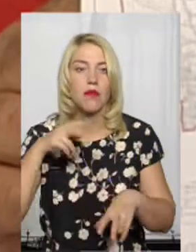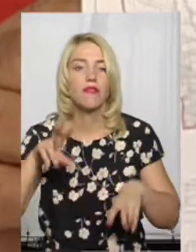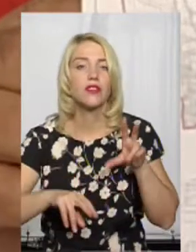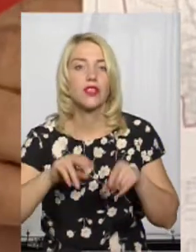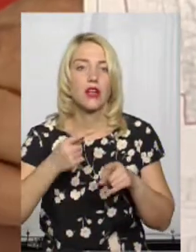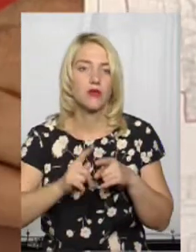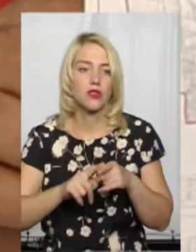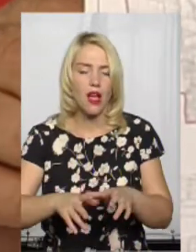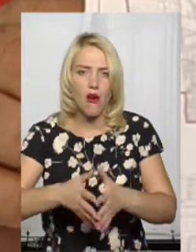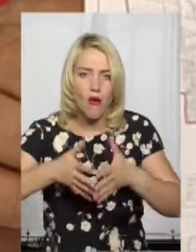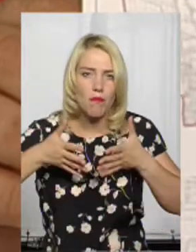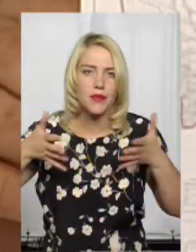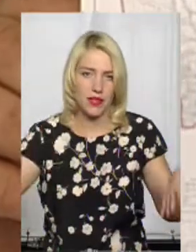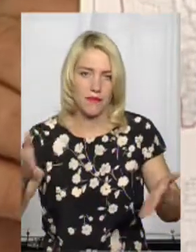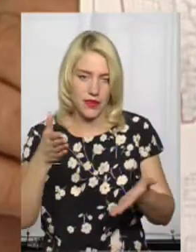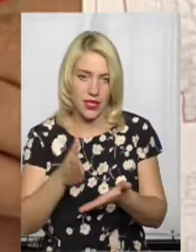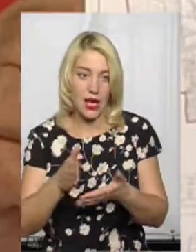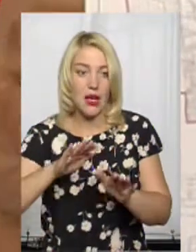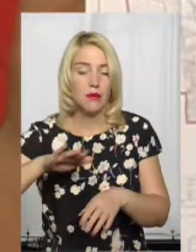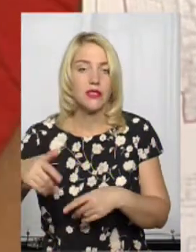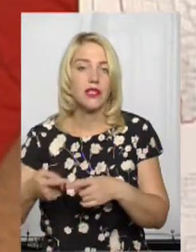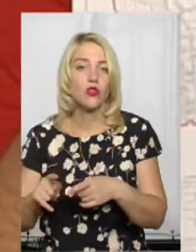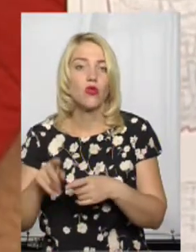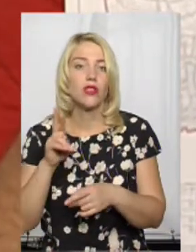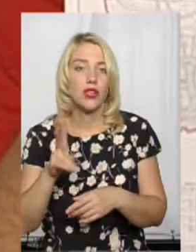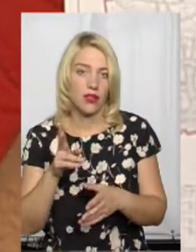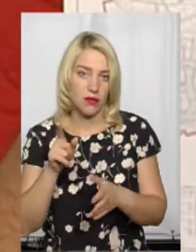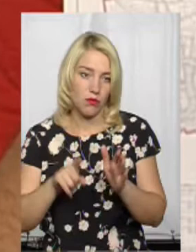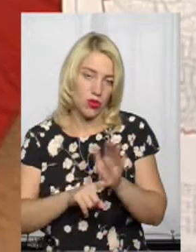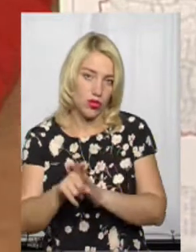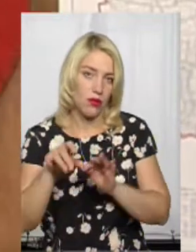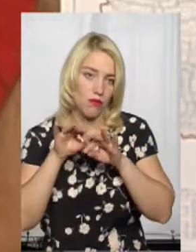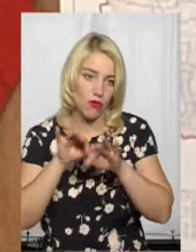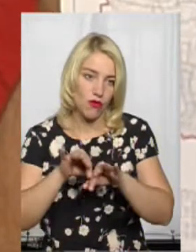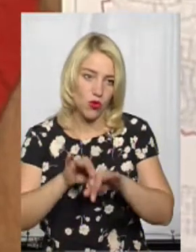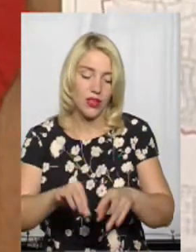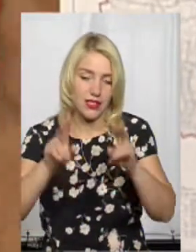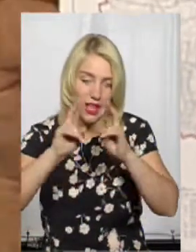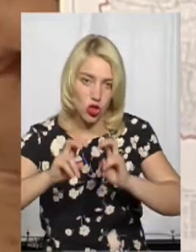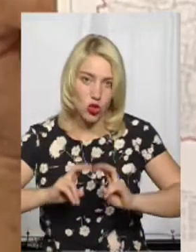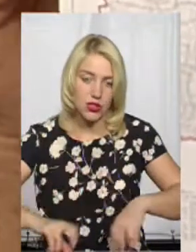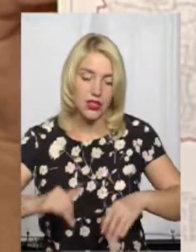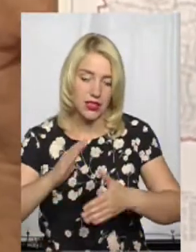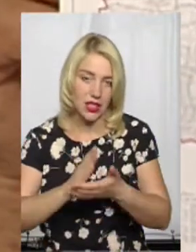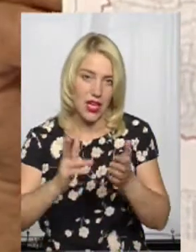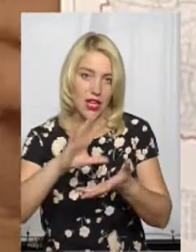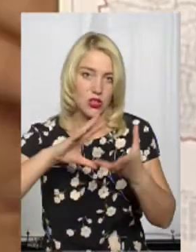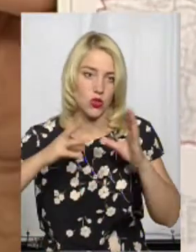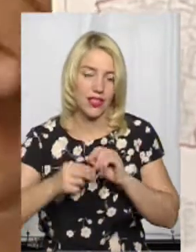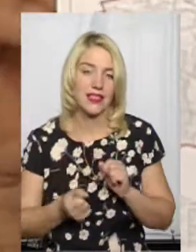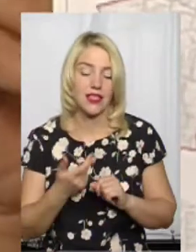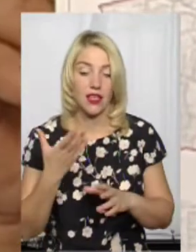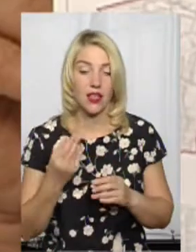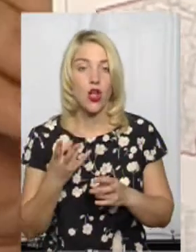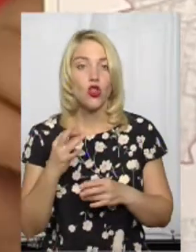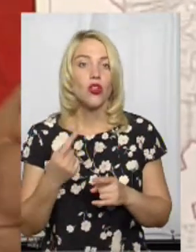що досить об'ємними є після того, як там почали проводити ці дослідження. І вже є результати буквально там за кілька днів. Але